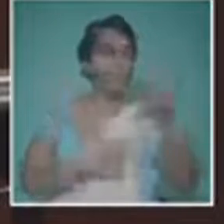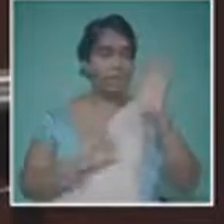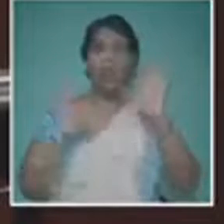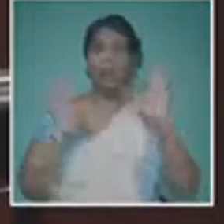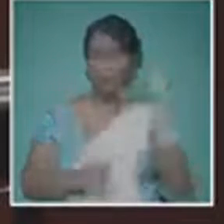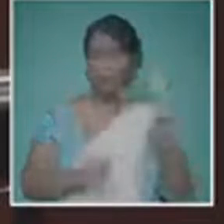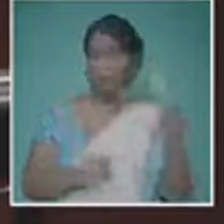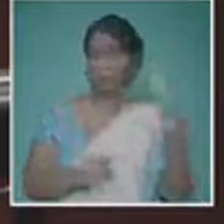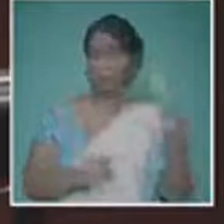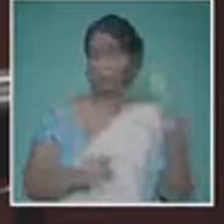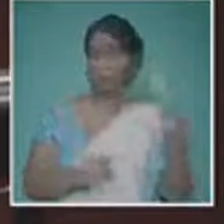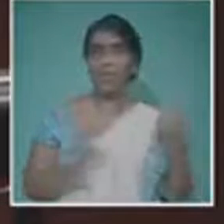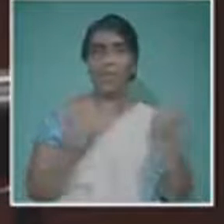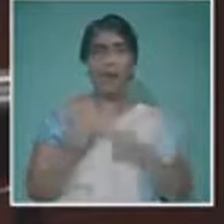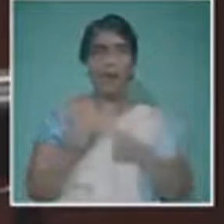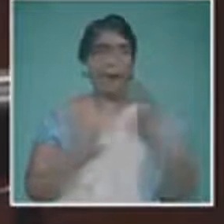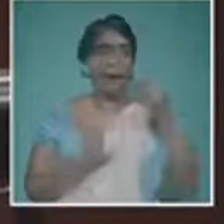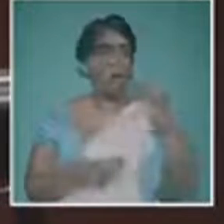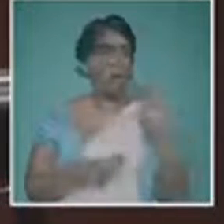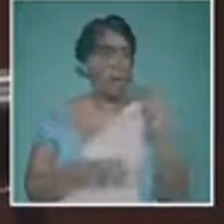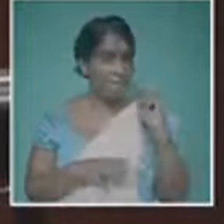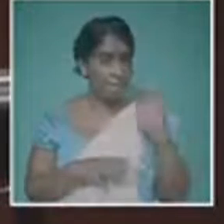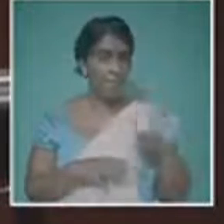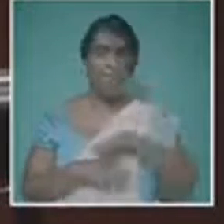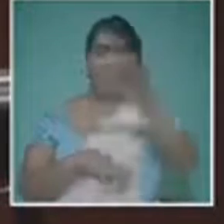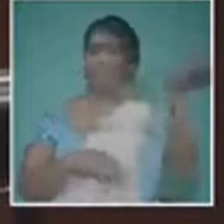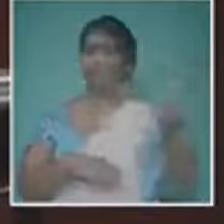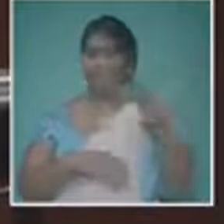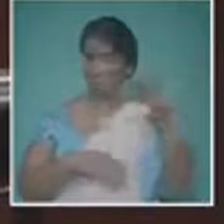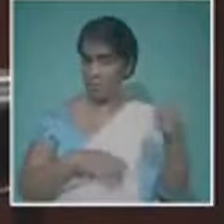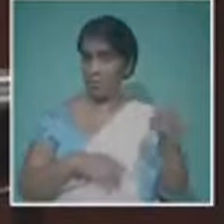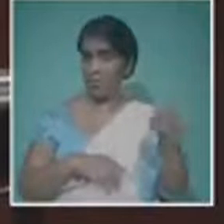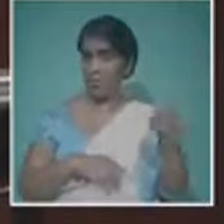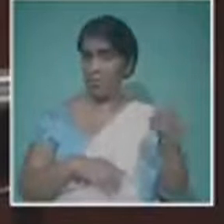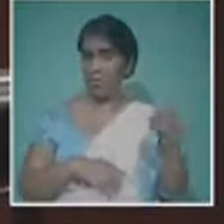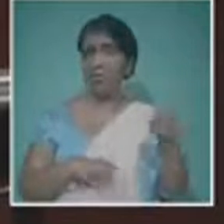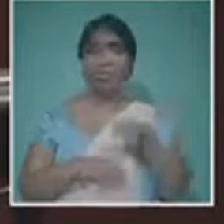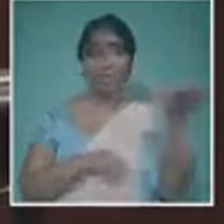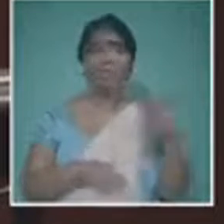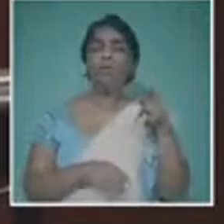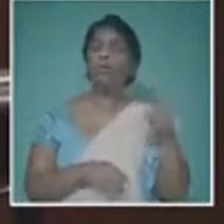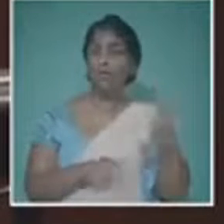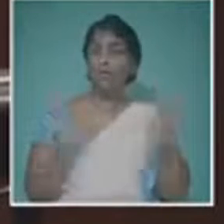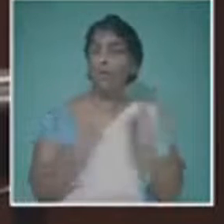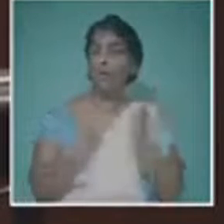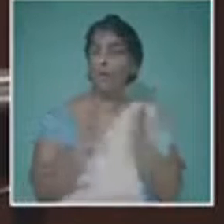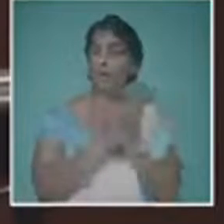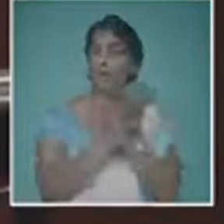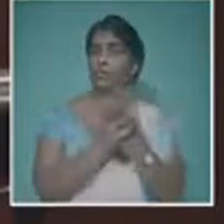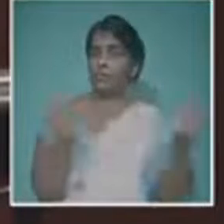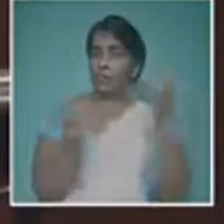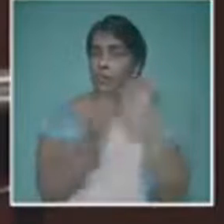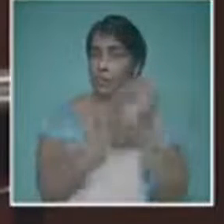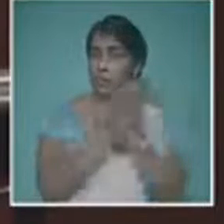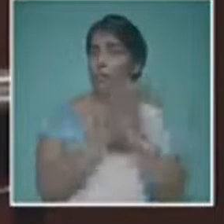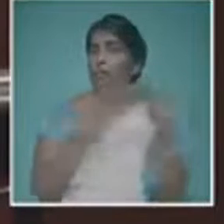180 ஏக்கர் விஸ்தீரணமான அந்த காட்டை அழிப்பதற்கு அதிகாரிகள், குறிப்பாக அந்த பிரதேசத்தைச்